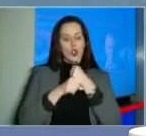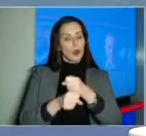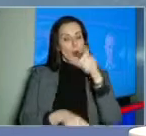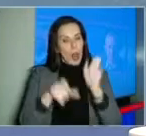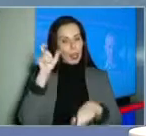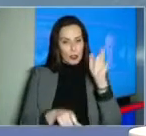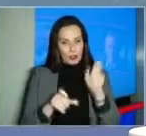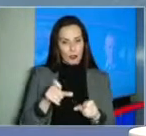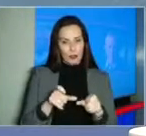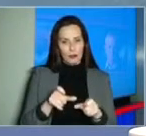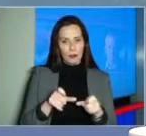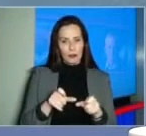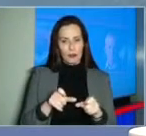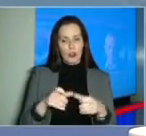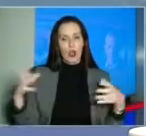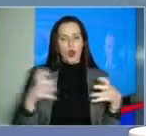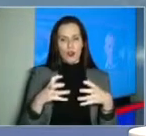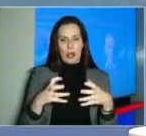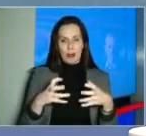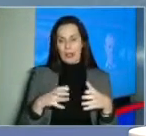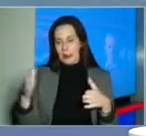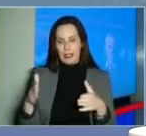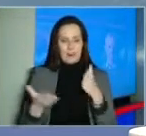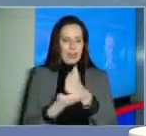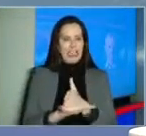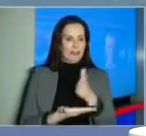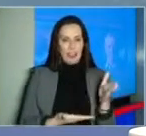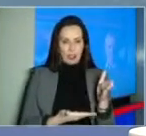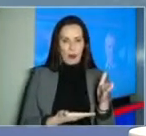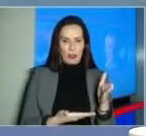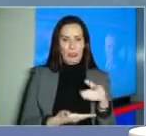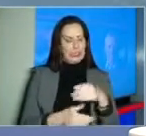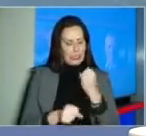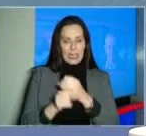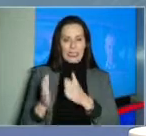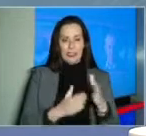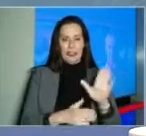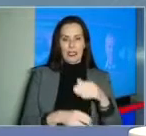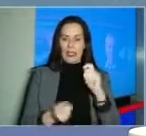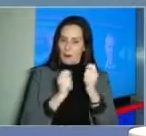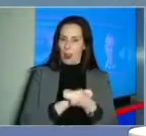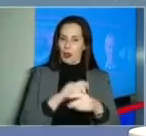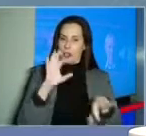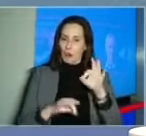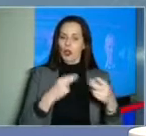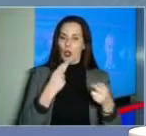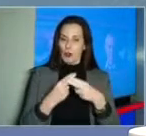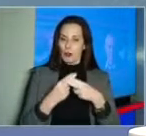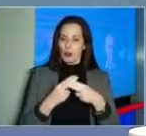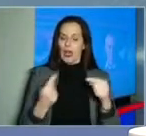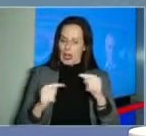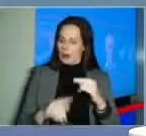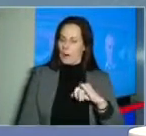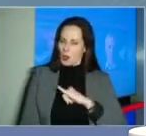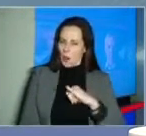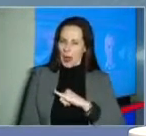לציבור גושי מפלגות, ימין, מרכז ושמאל. זה יעשה סדר וזה גם יהפוך את הבחירות הקרובות לקרב